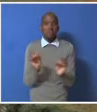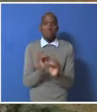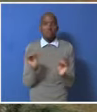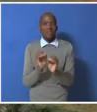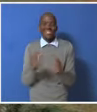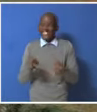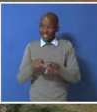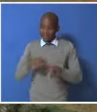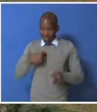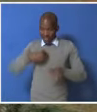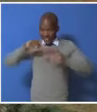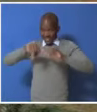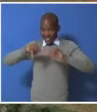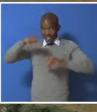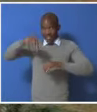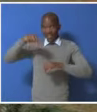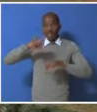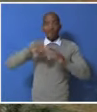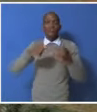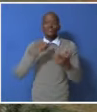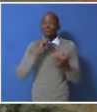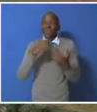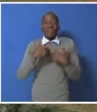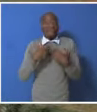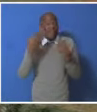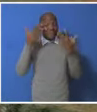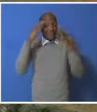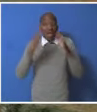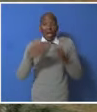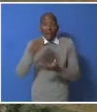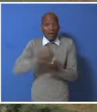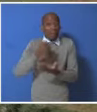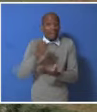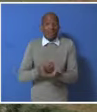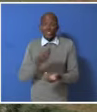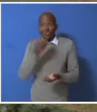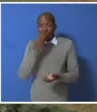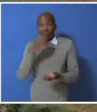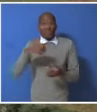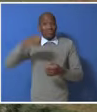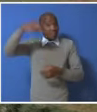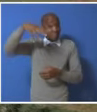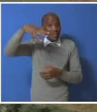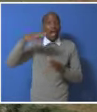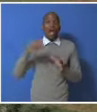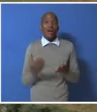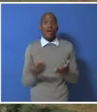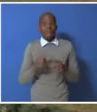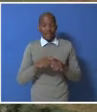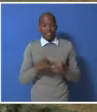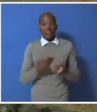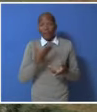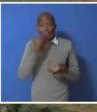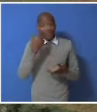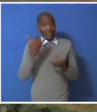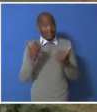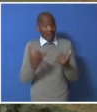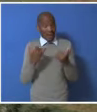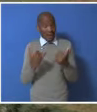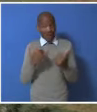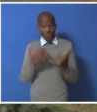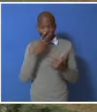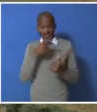nna le tshokolo eo ya go apa le go tshuba le di-hitara ka nako tsa mariga yaanong ke gona ga